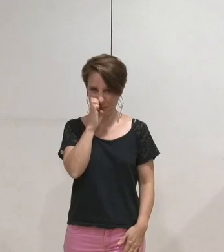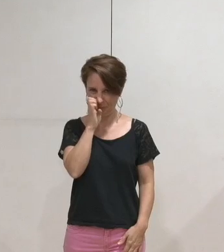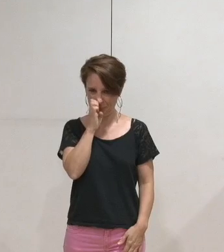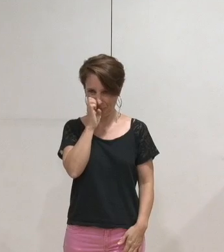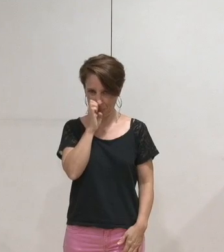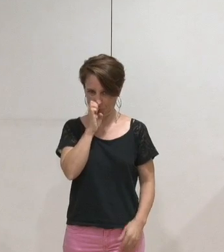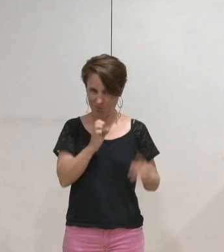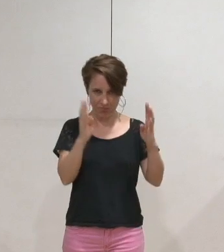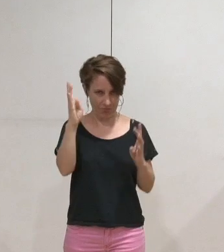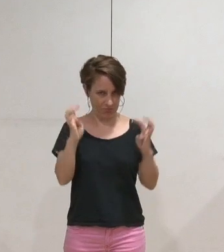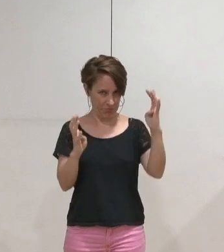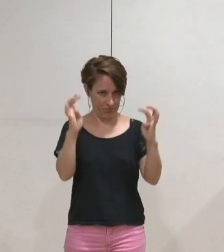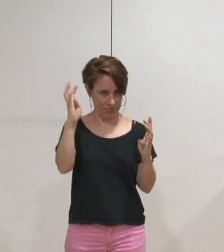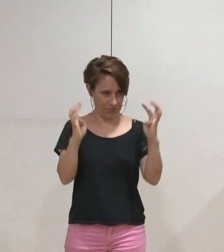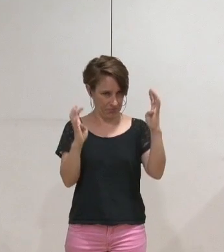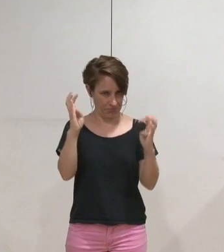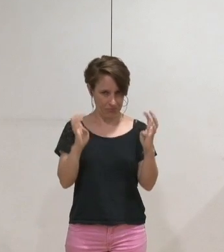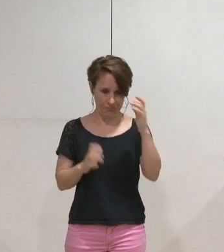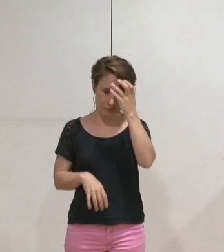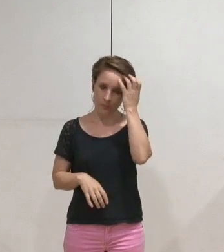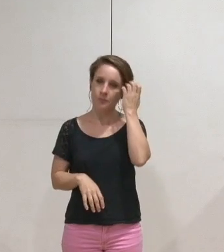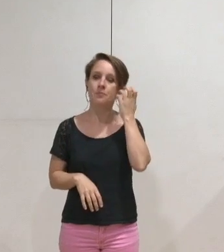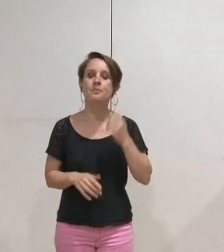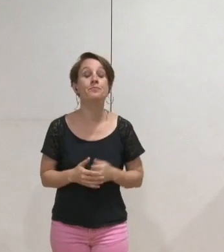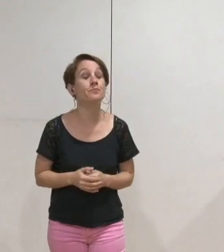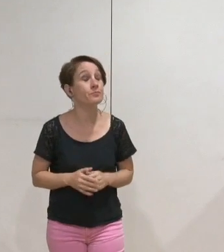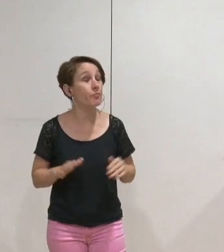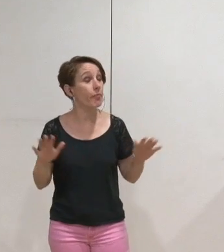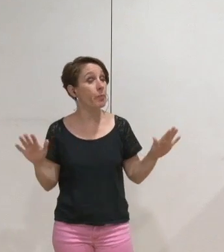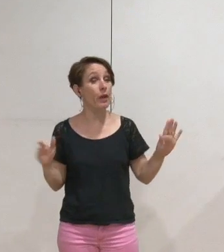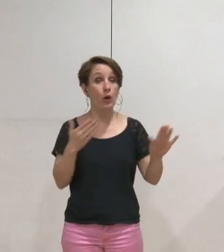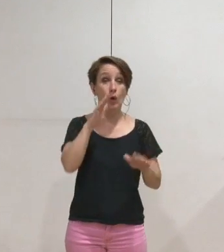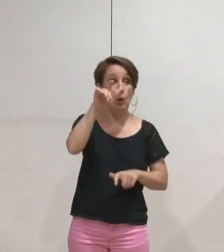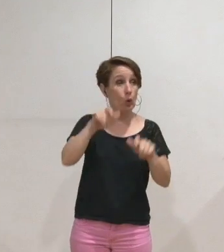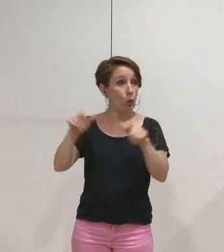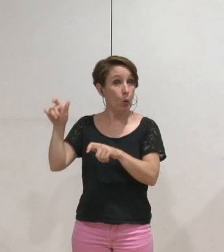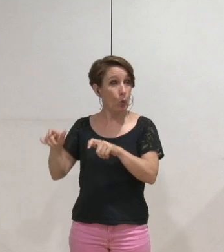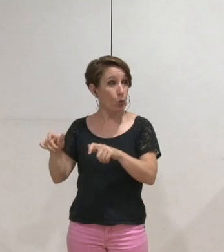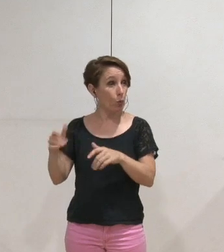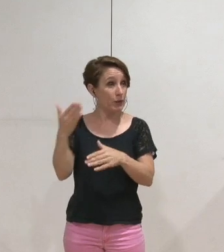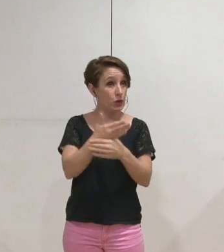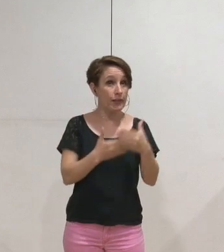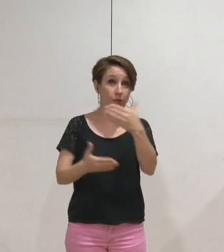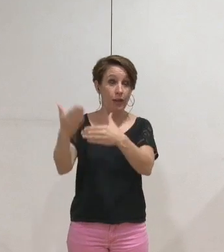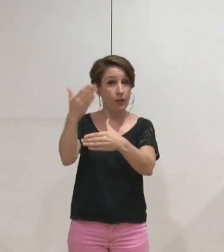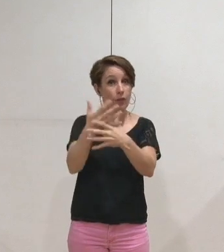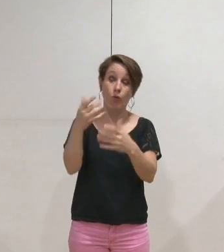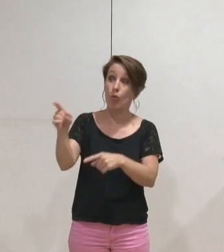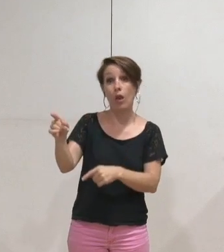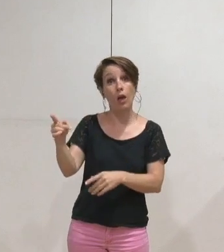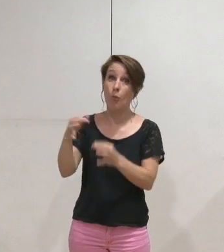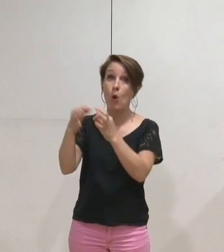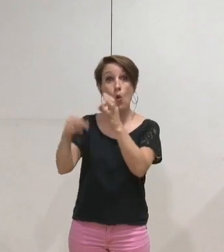limites allez je y a-t-il d'autres prises de parole après cette fin d'une grande